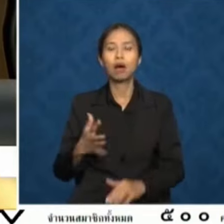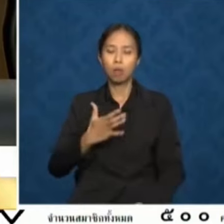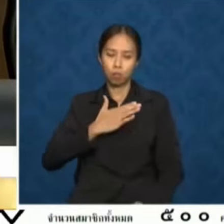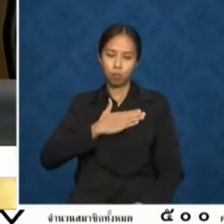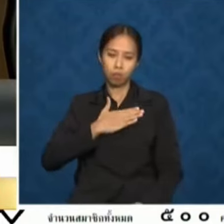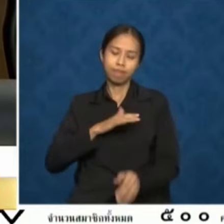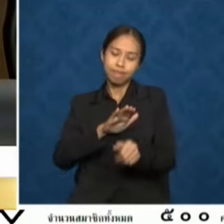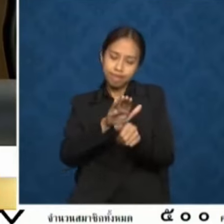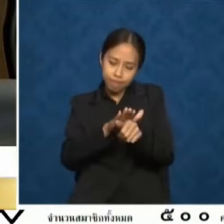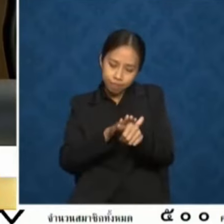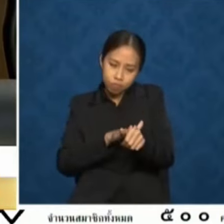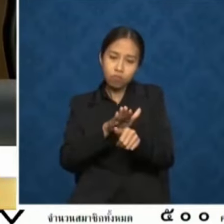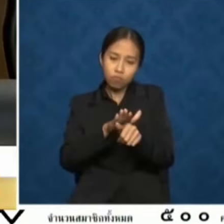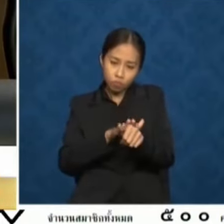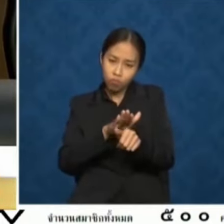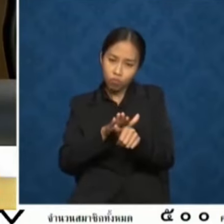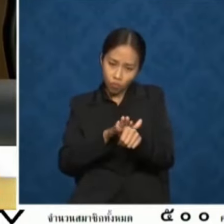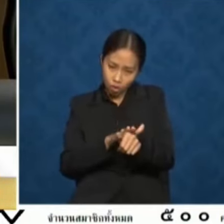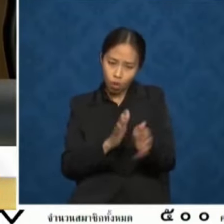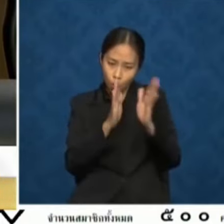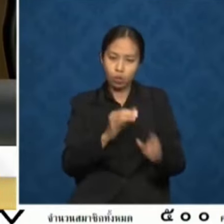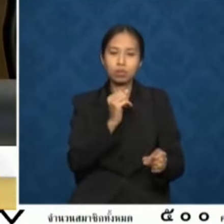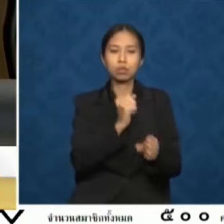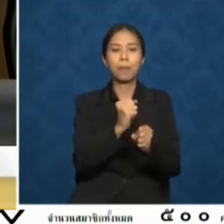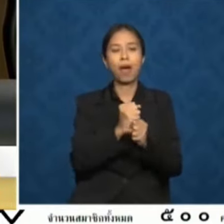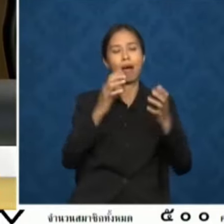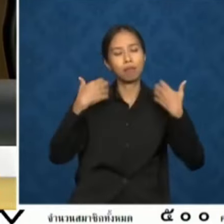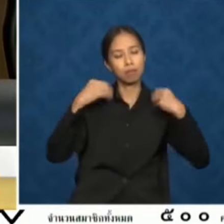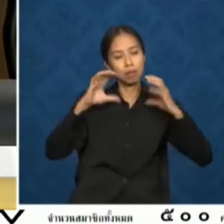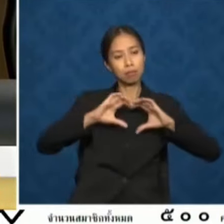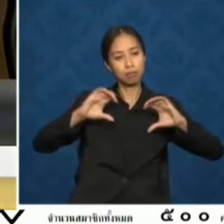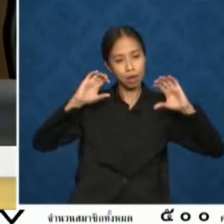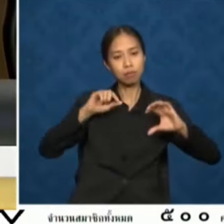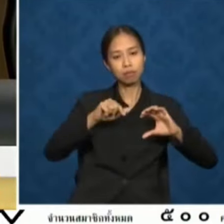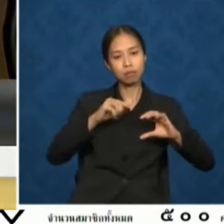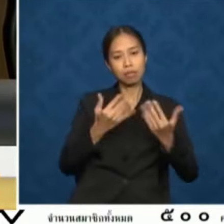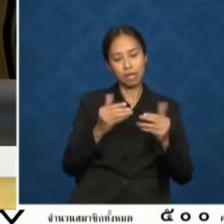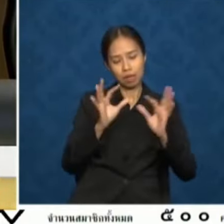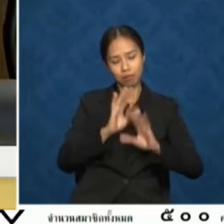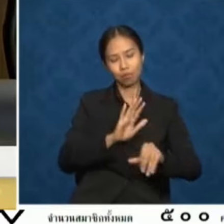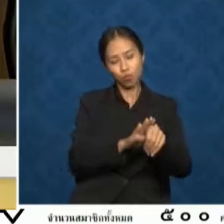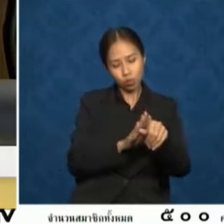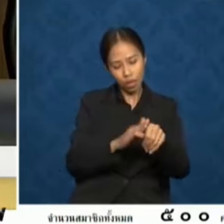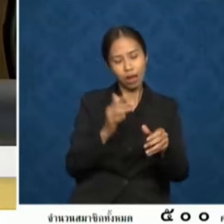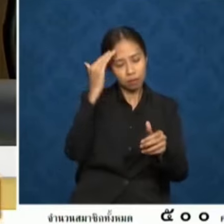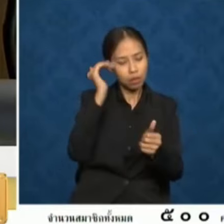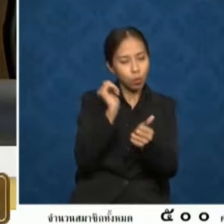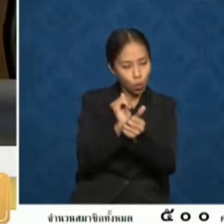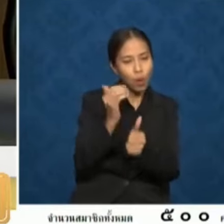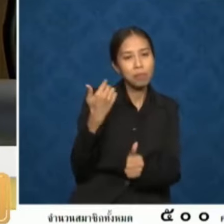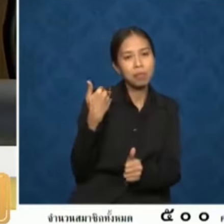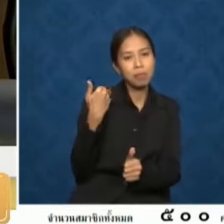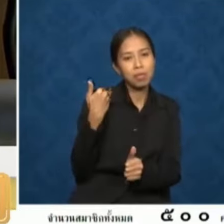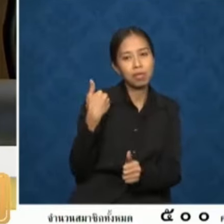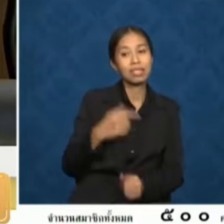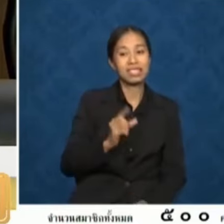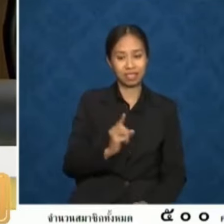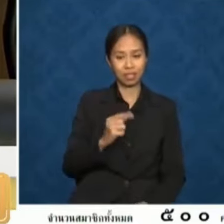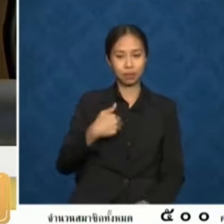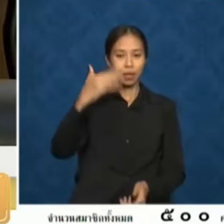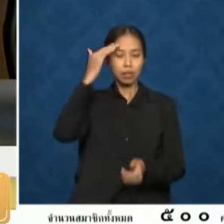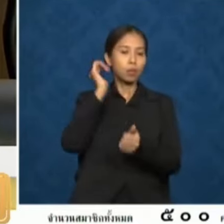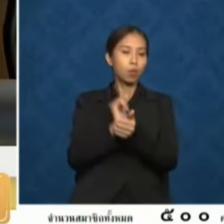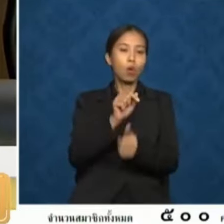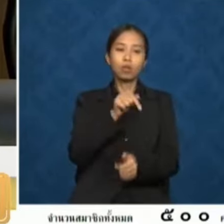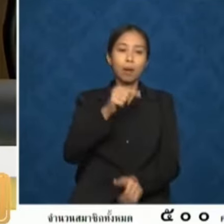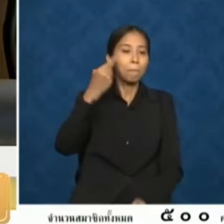เจ้าหน้าที่ของรัฐโดยเฉพาะพี่น้องตำรวจบางทีเขาไม่รู้หรอกครับเหมือนเหตุ